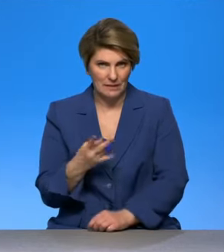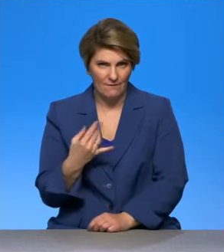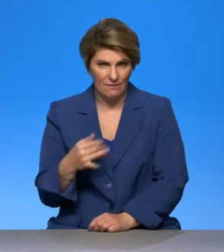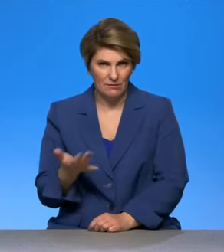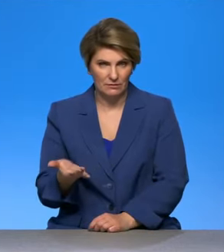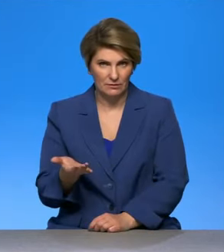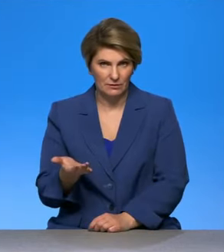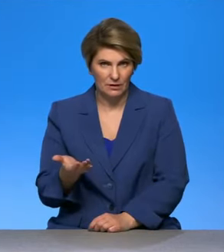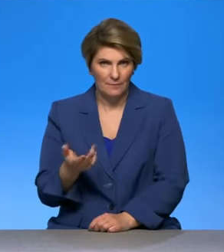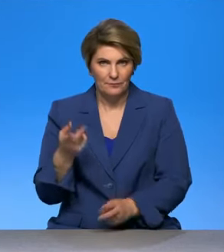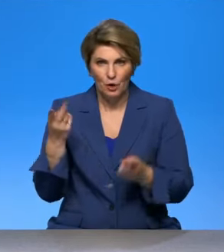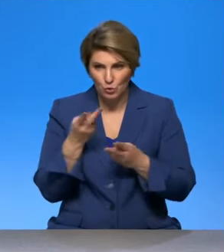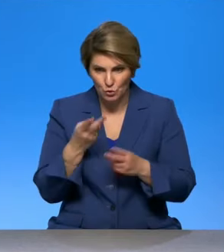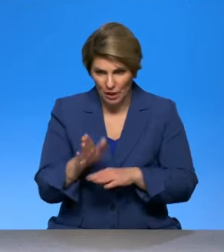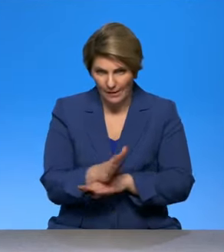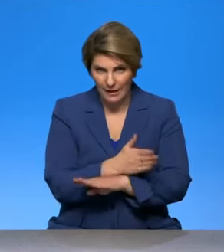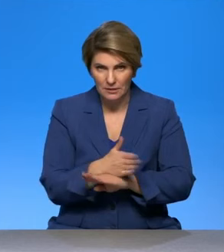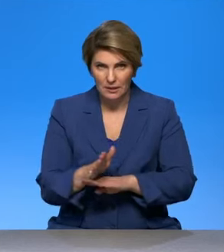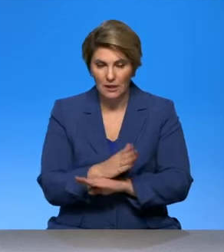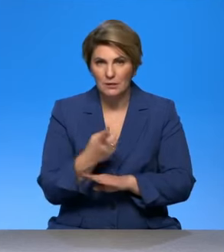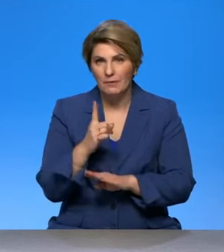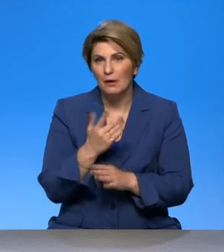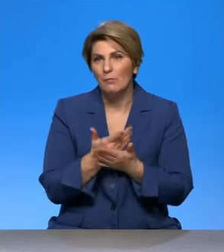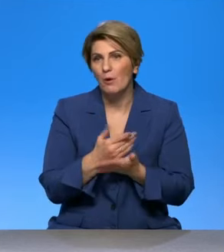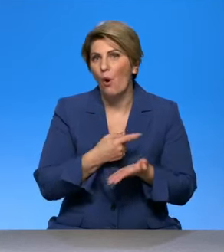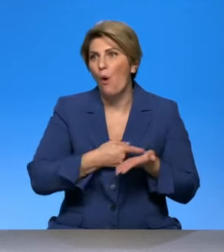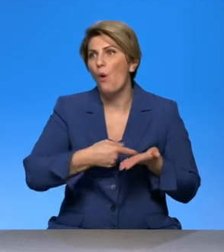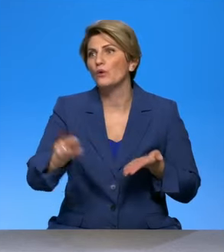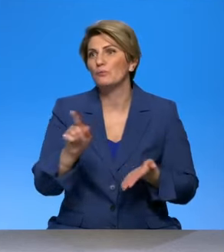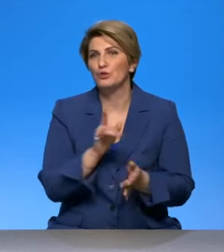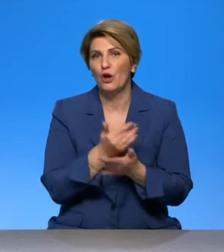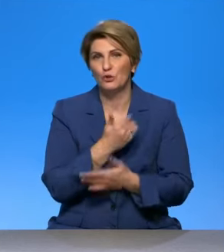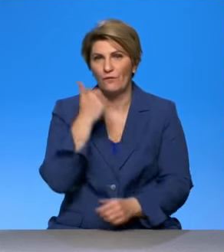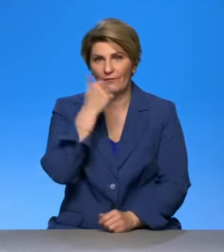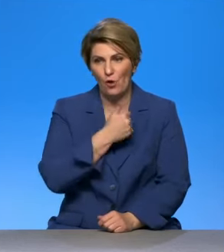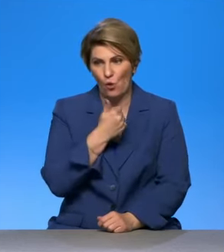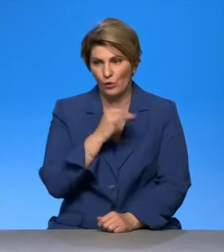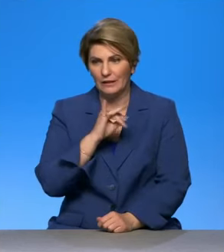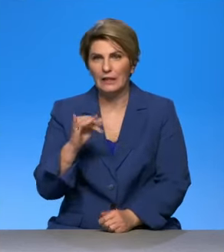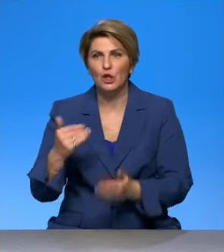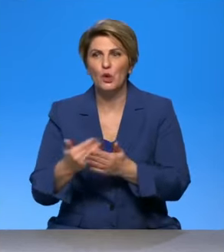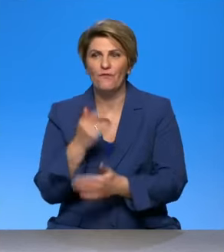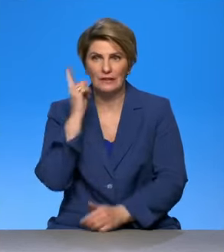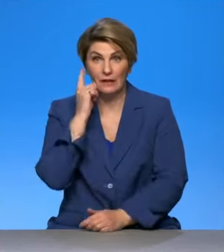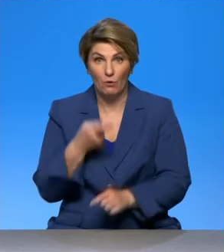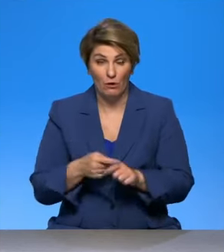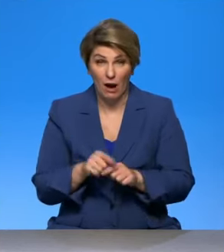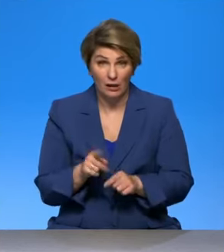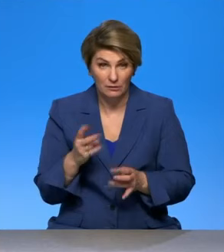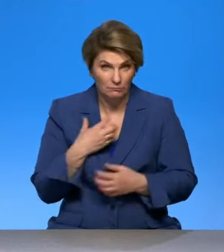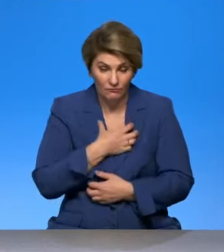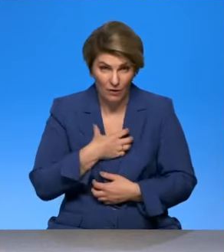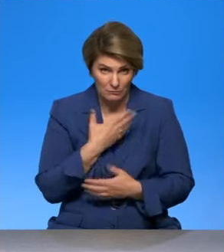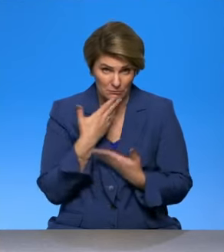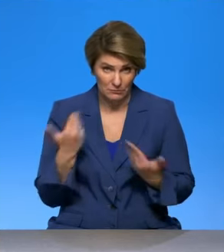их же действительно нужно разделить, потому что празднование Нового года или новый телефон – это не необходимость. Да, это не обязательно. Это блажь. Да, конечно, да. И